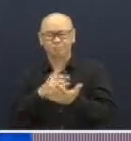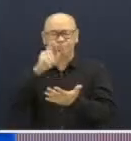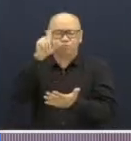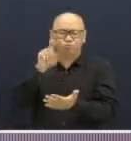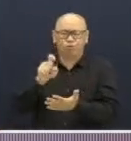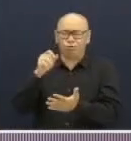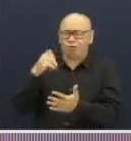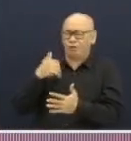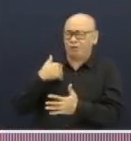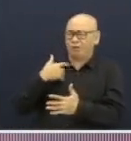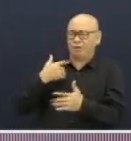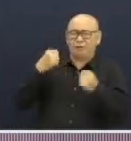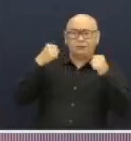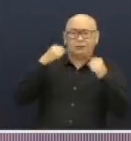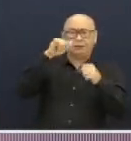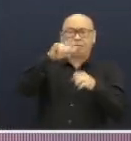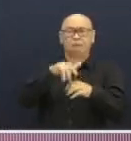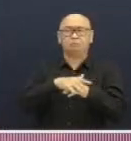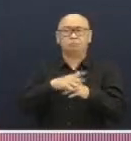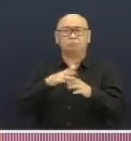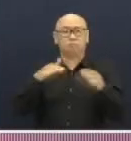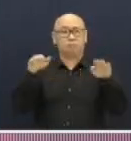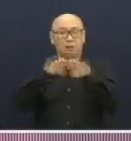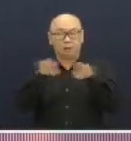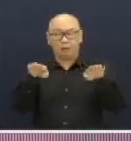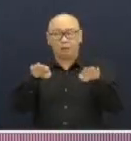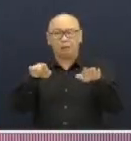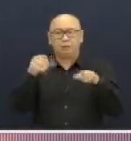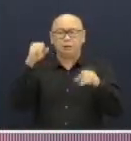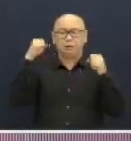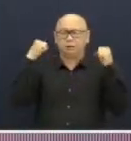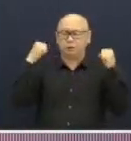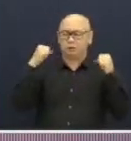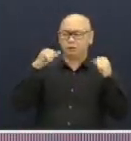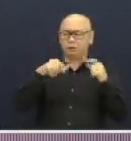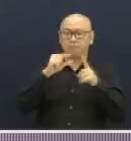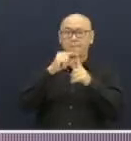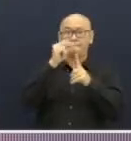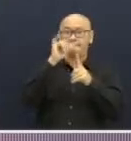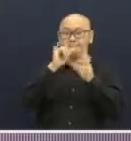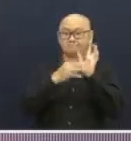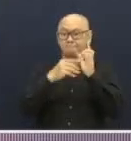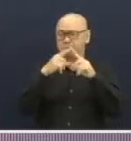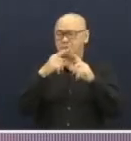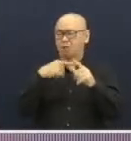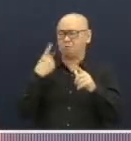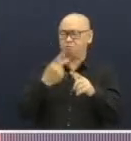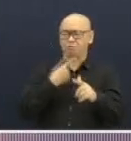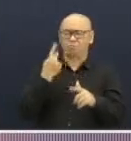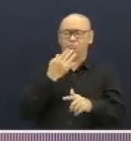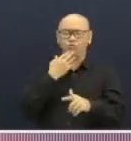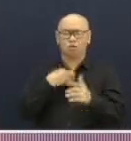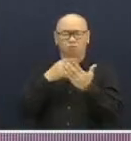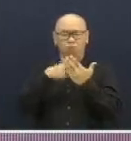adanya kesehatan yang merata, kesehatan yang prima. Kami memiliki program